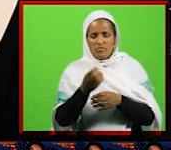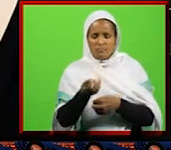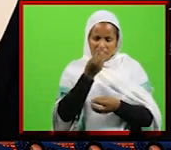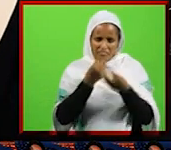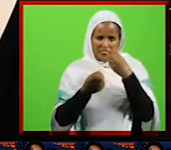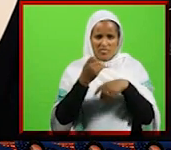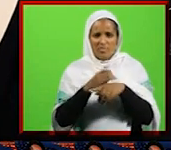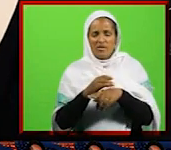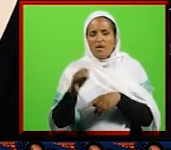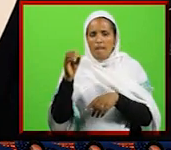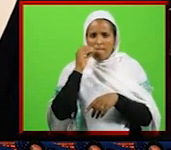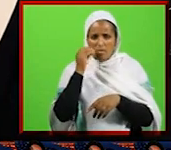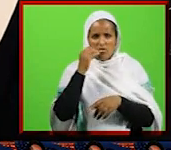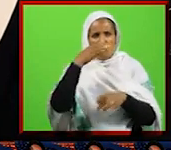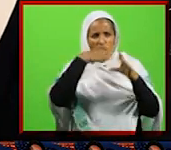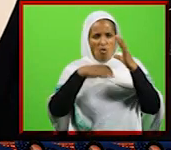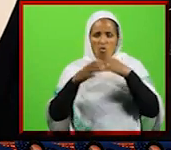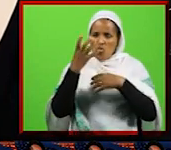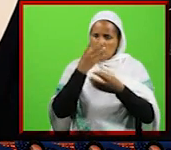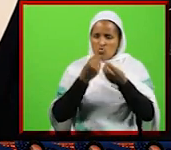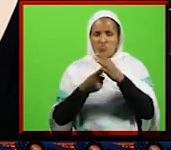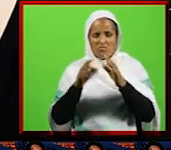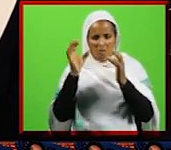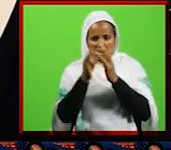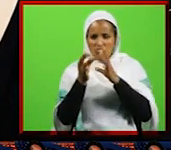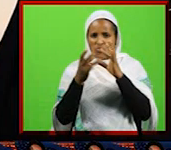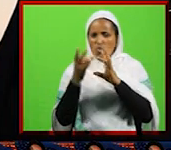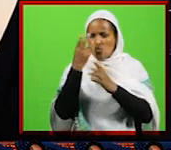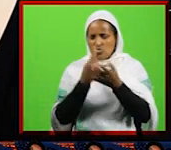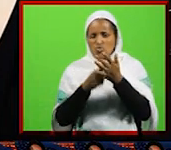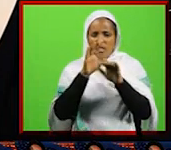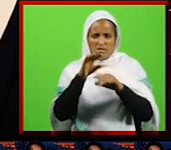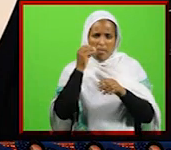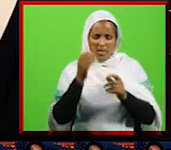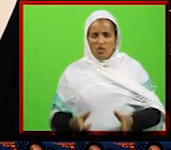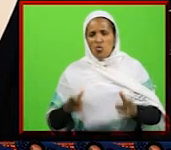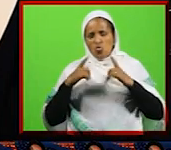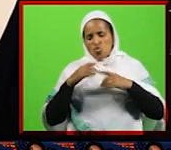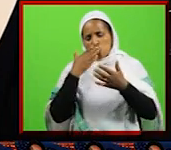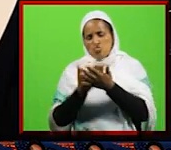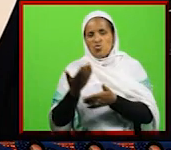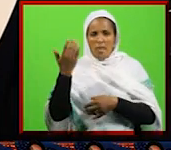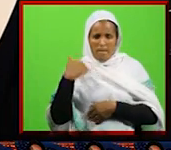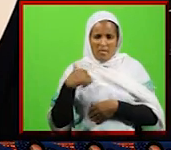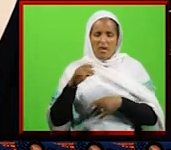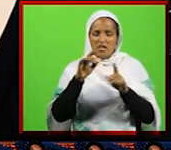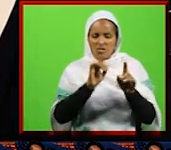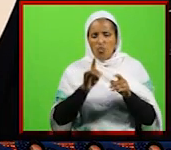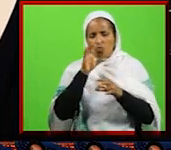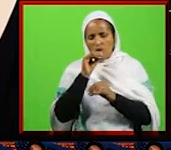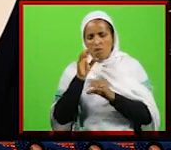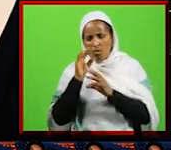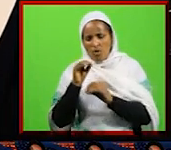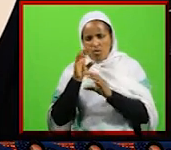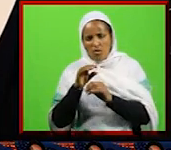ምግቡን እየተመገበች ቤታችሁማ የሞቀ የደመቀ ነበር፣ ትዳራችሁማ እንደው ለቤት ለዚህማ ኑሯችሁማ ጥሩ ነበር እንደው